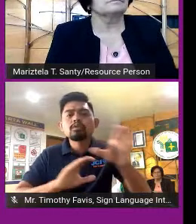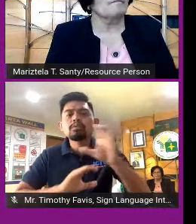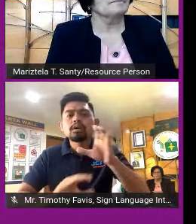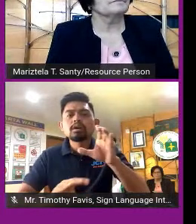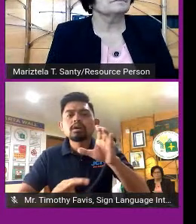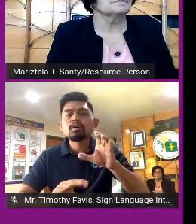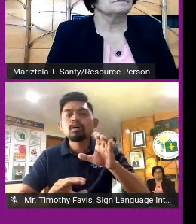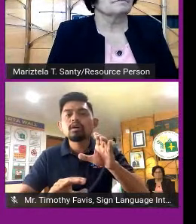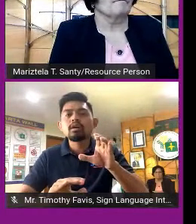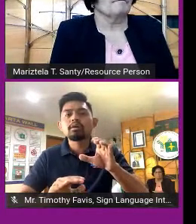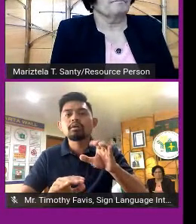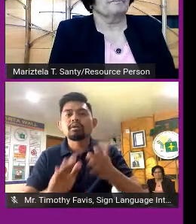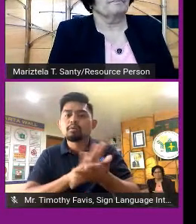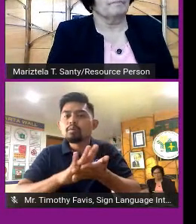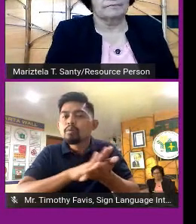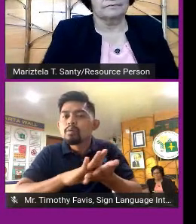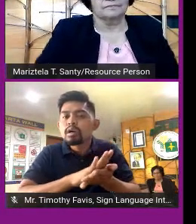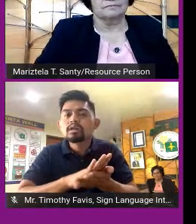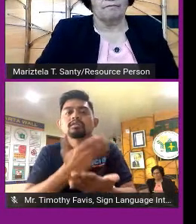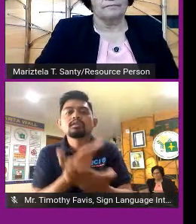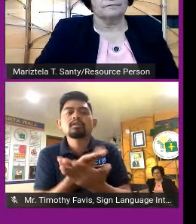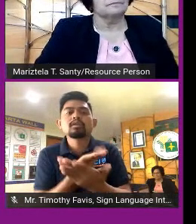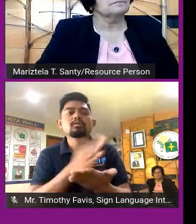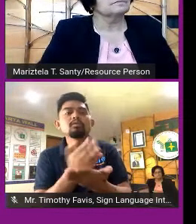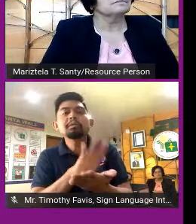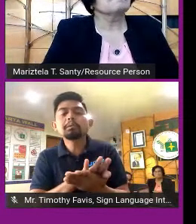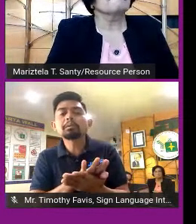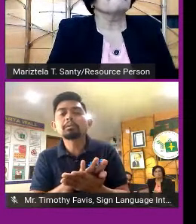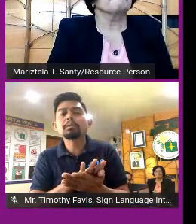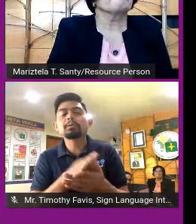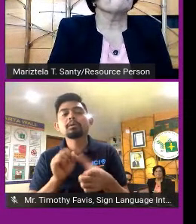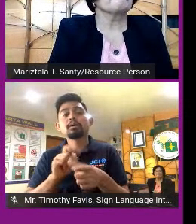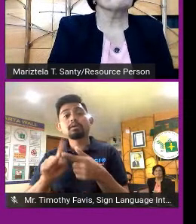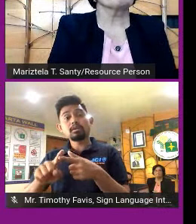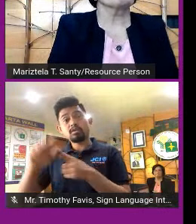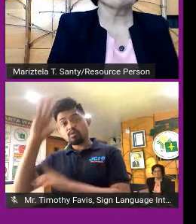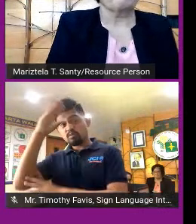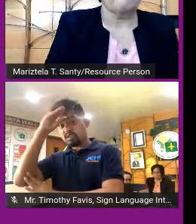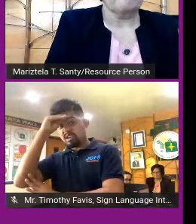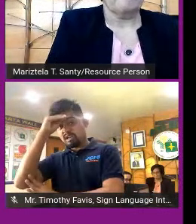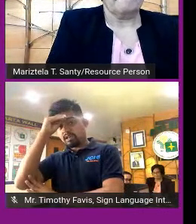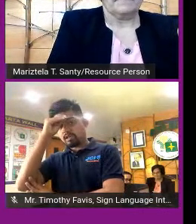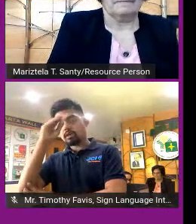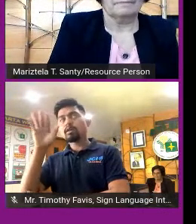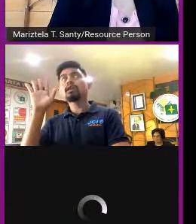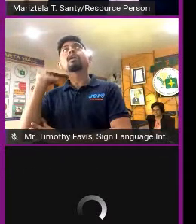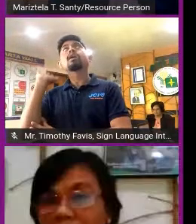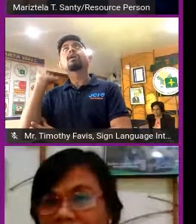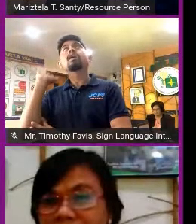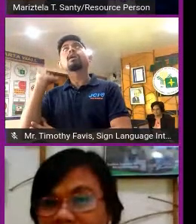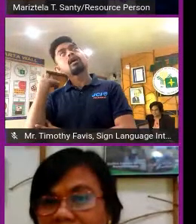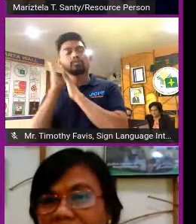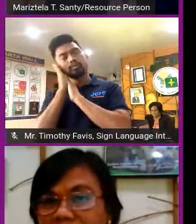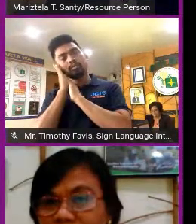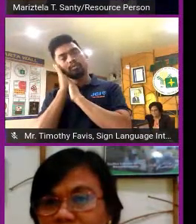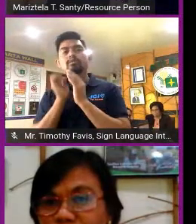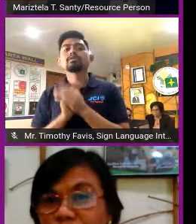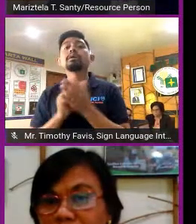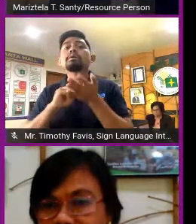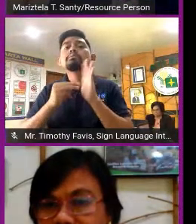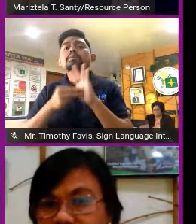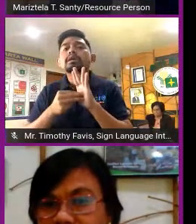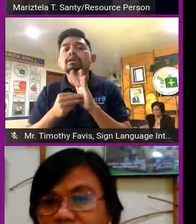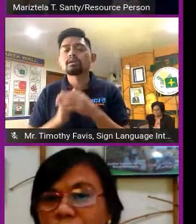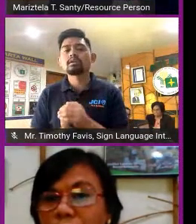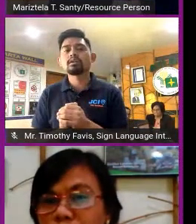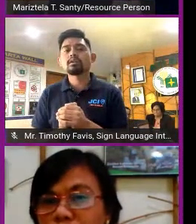men wala naman ginagawa. So imbis na may oras pa para sa sarili ang babae ay wala na. Oras sana ito